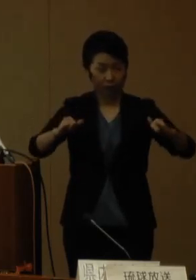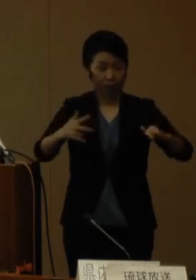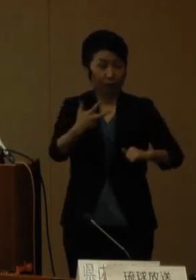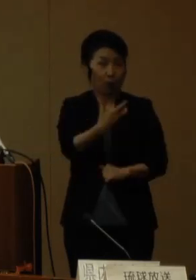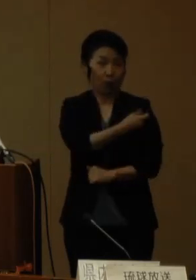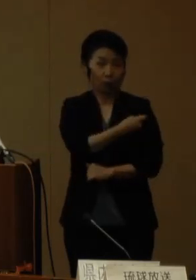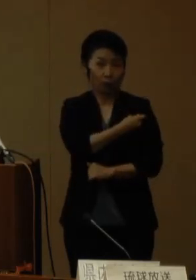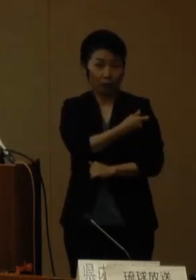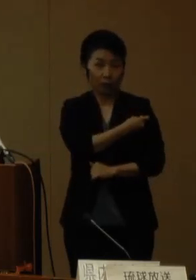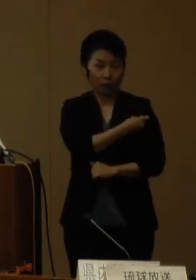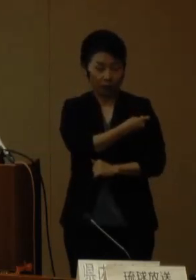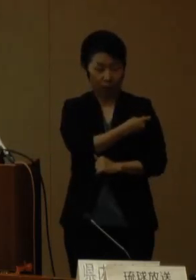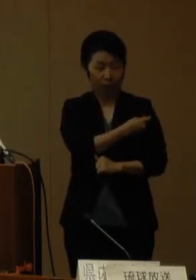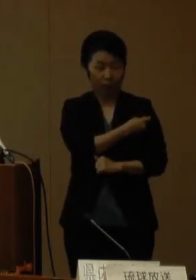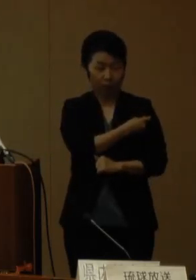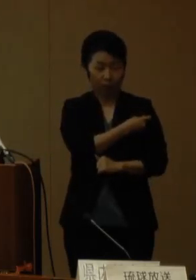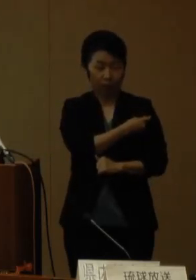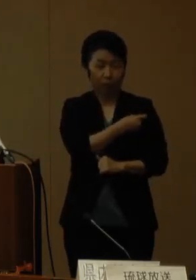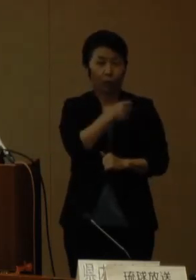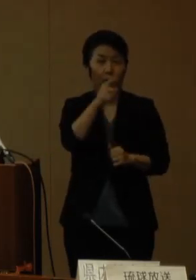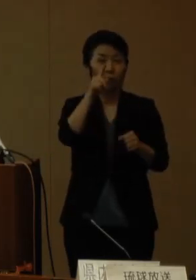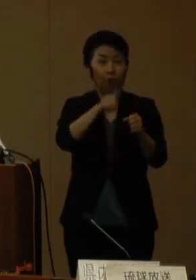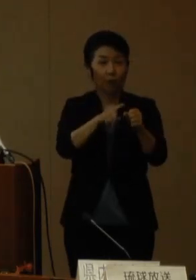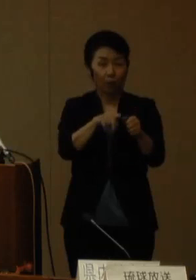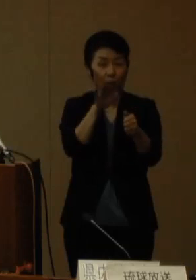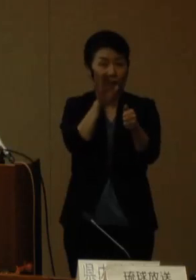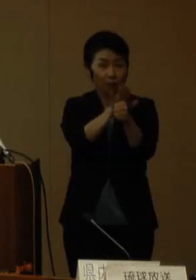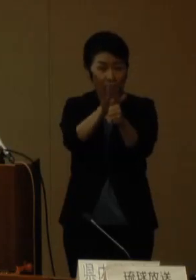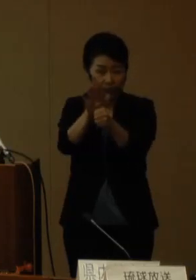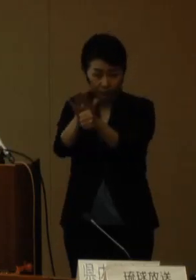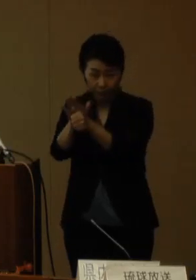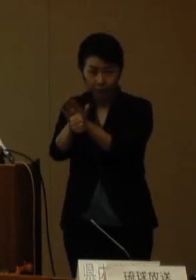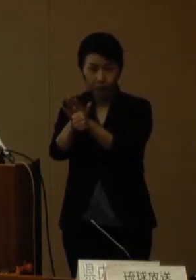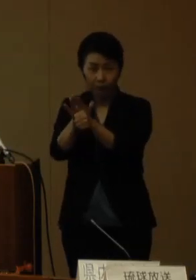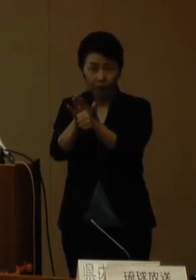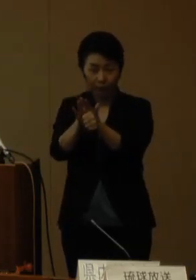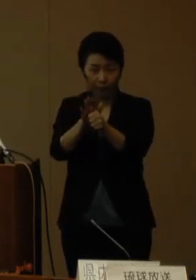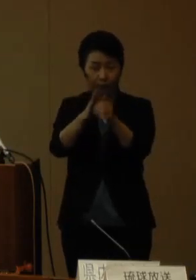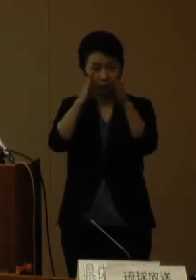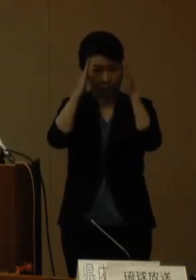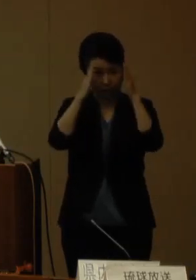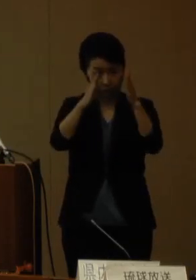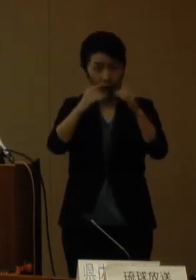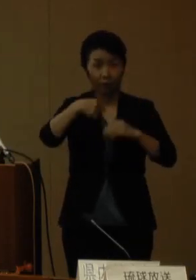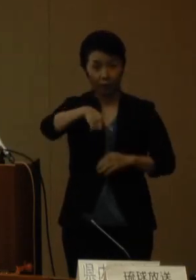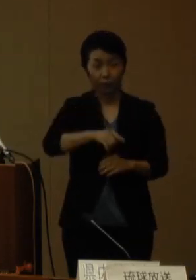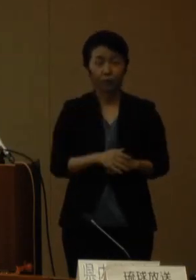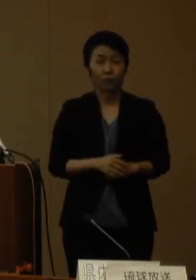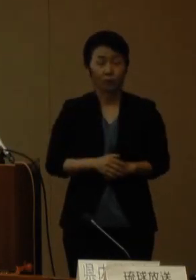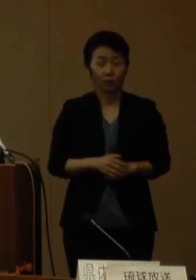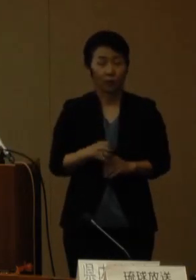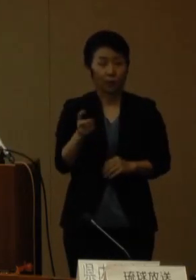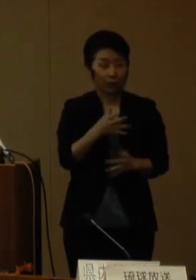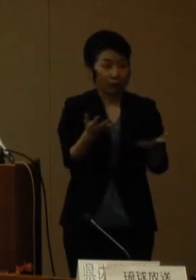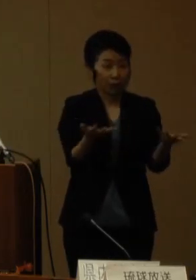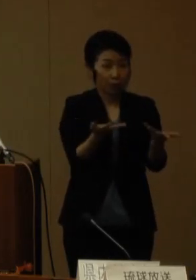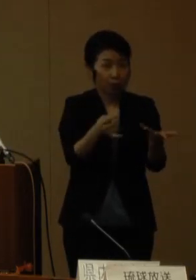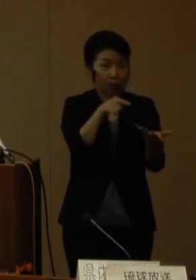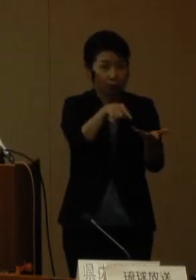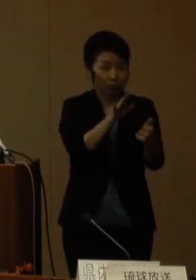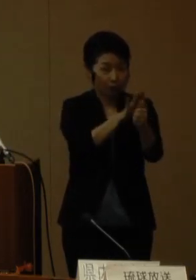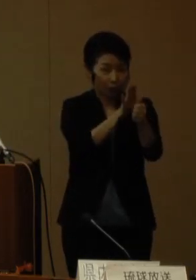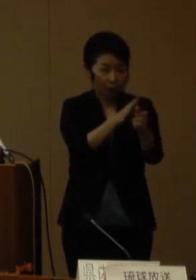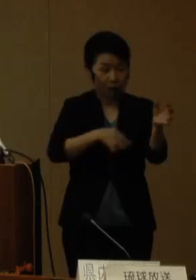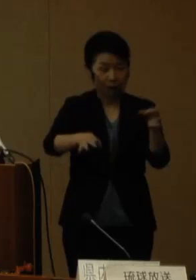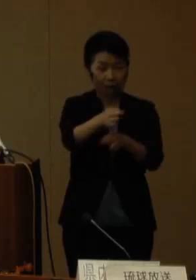による市町村のワクチン接種の支援の取り組みに注力してまいります。また事業者を支援する経済対策